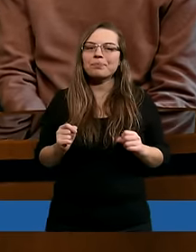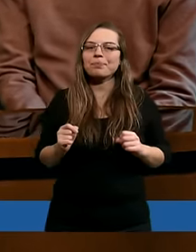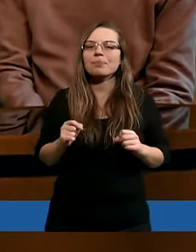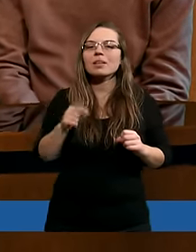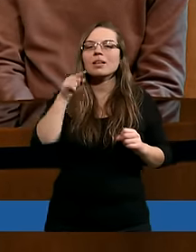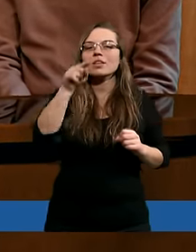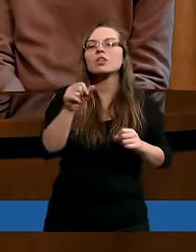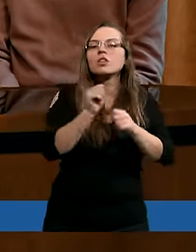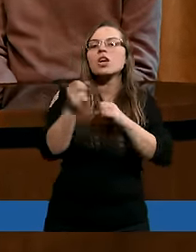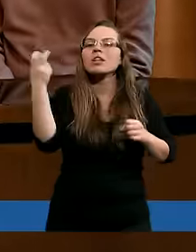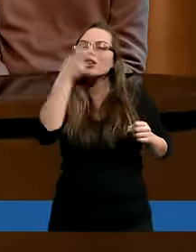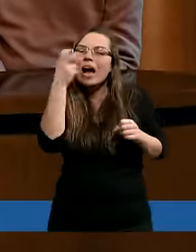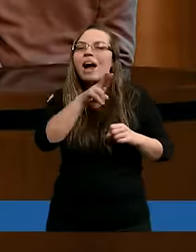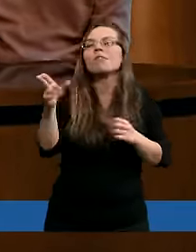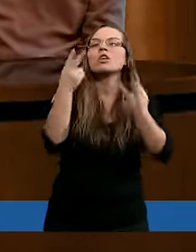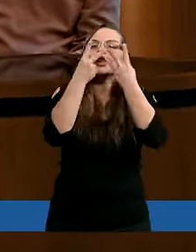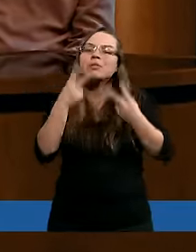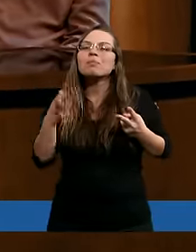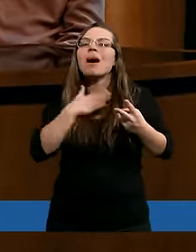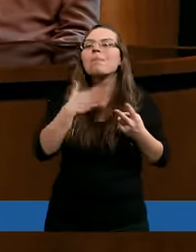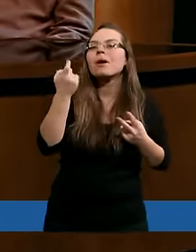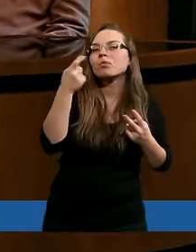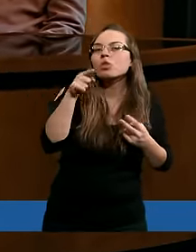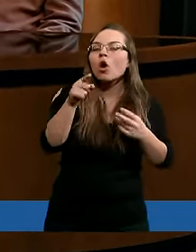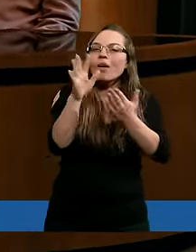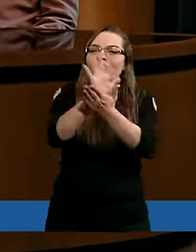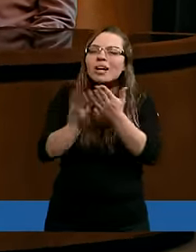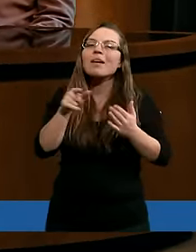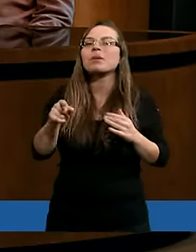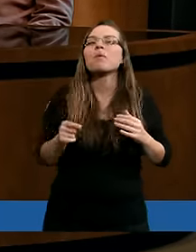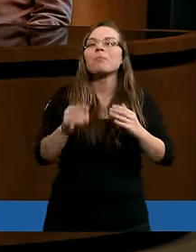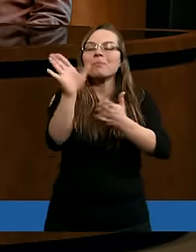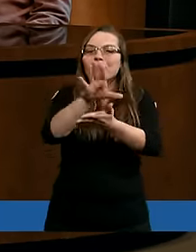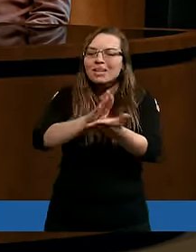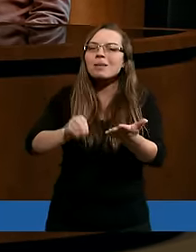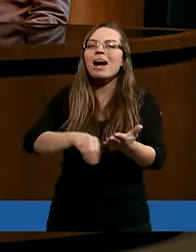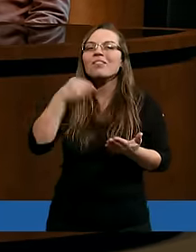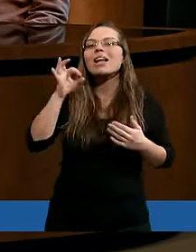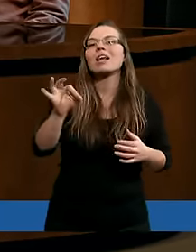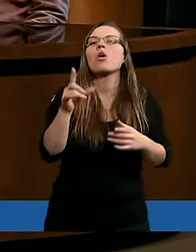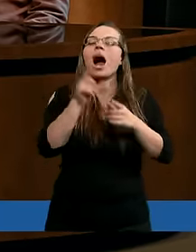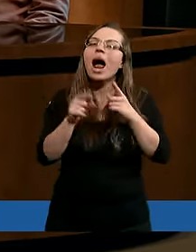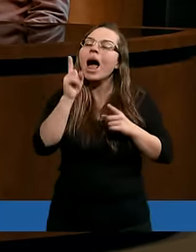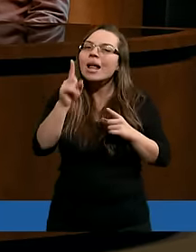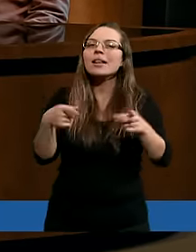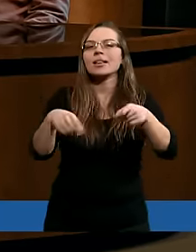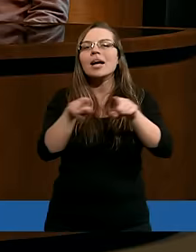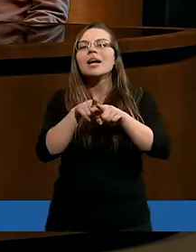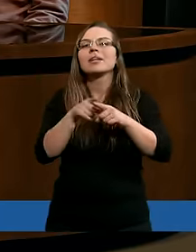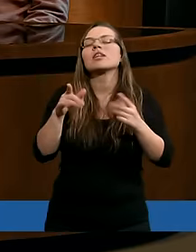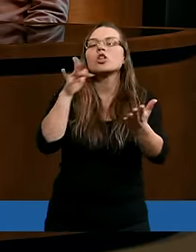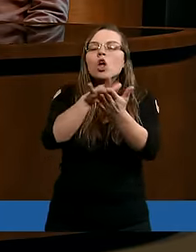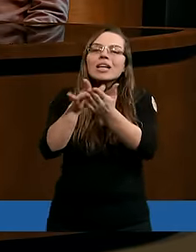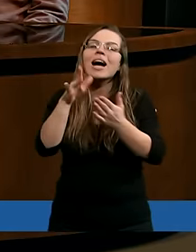Po prostu ciekawy jestem. Czytamy, mamy trochę powiedziane na temat różnych postaci z Pisma Świętego, ale dobrze jest po prostu tak